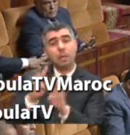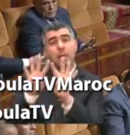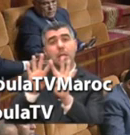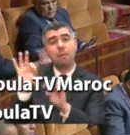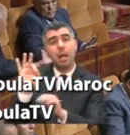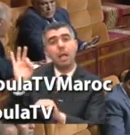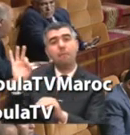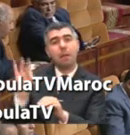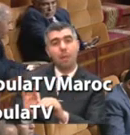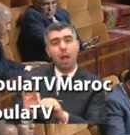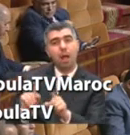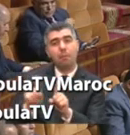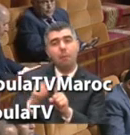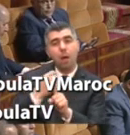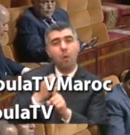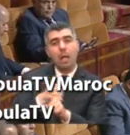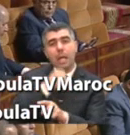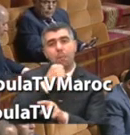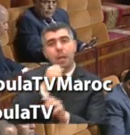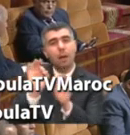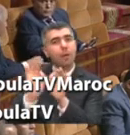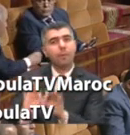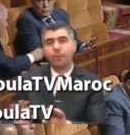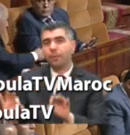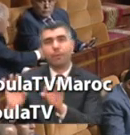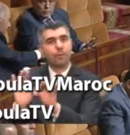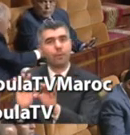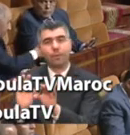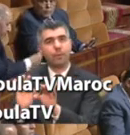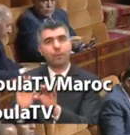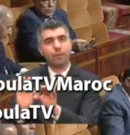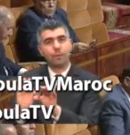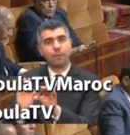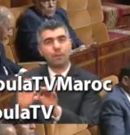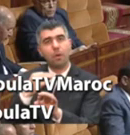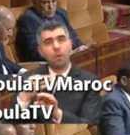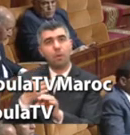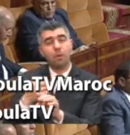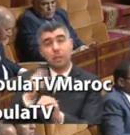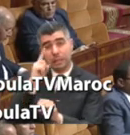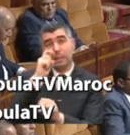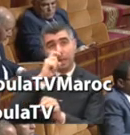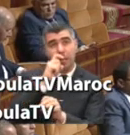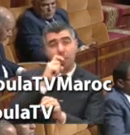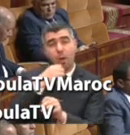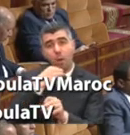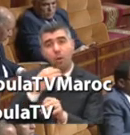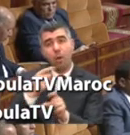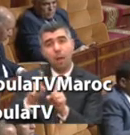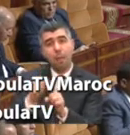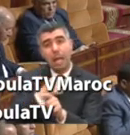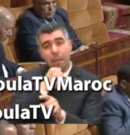ديال هاد المسنين ما عندهمش تغطية صحية، وبالتالي هما كيعانيو لأن تبعات